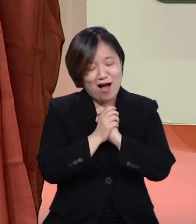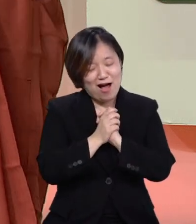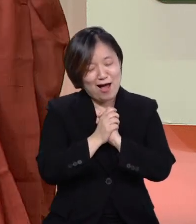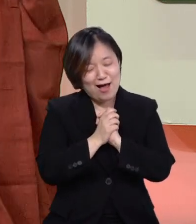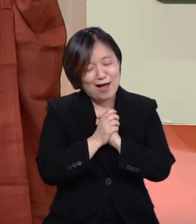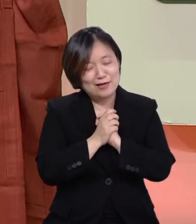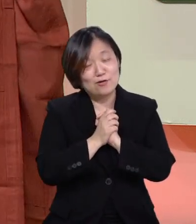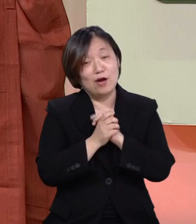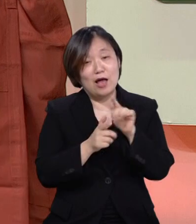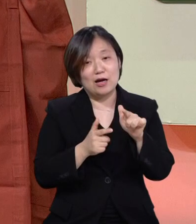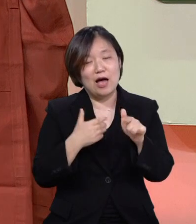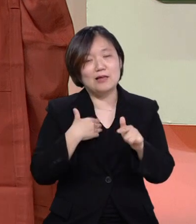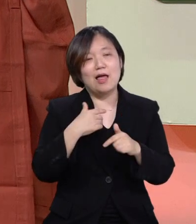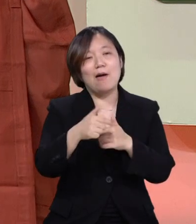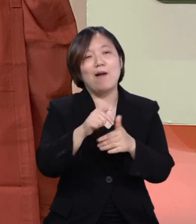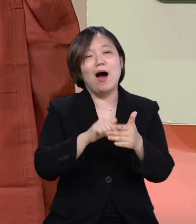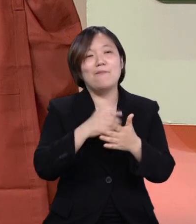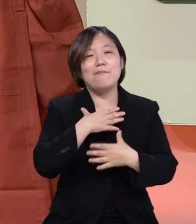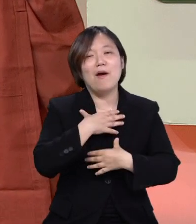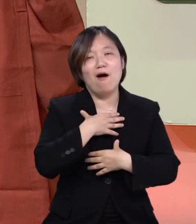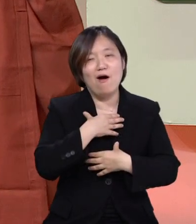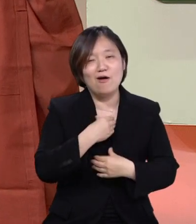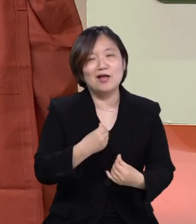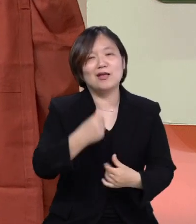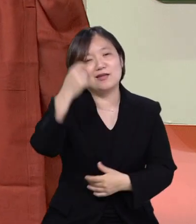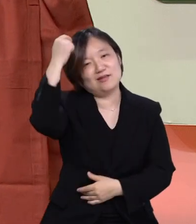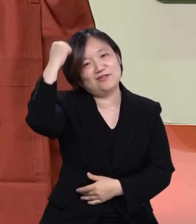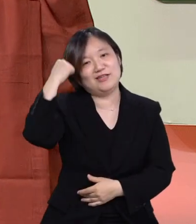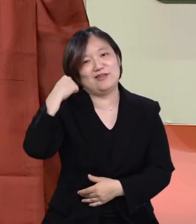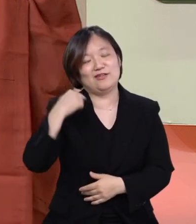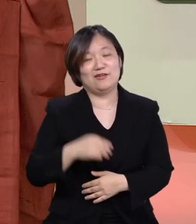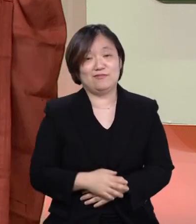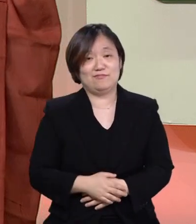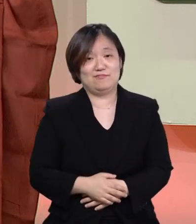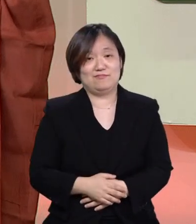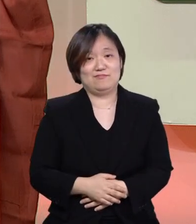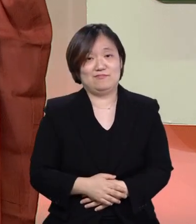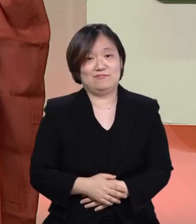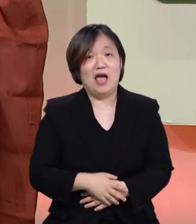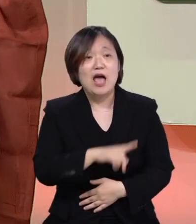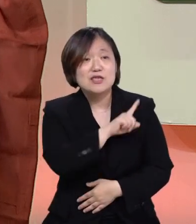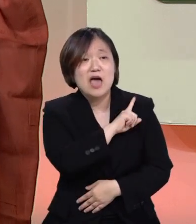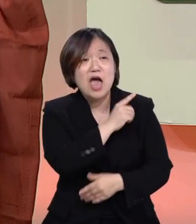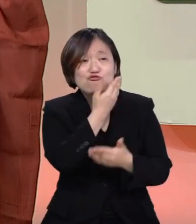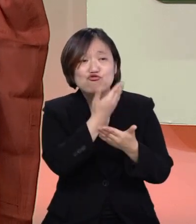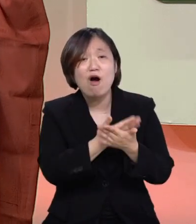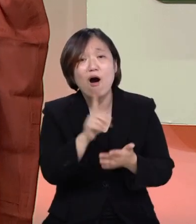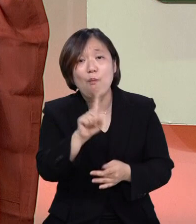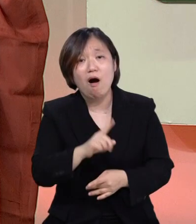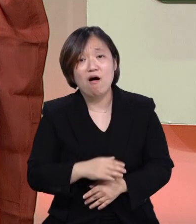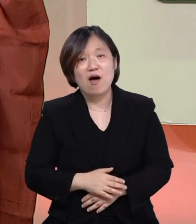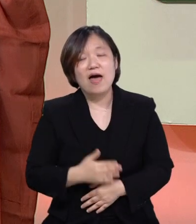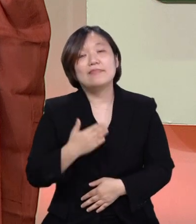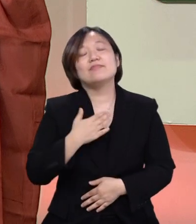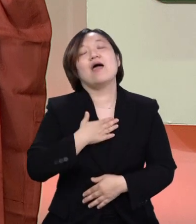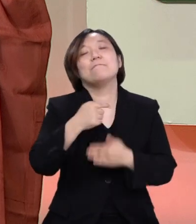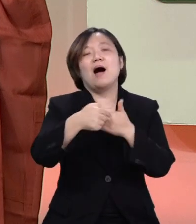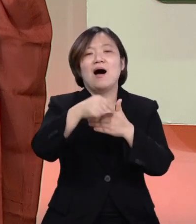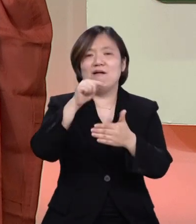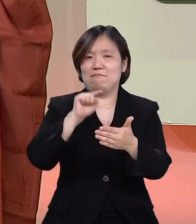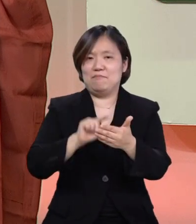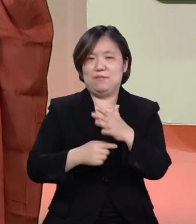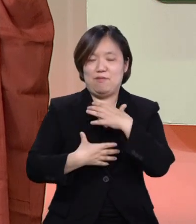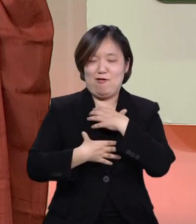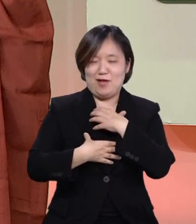풀려나가면서 편안해지는 걸 느꼈고 그리고 무엇보다 마음이 편안해서 너무 좋습니다 마음이